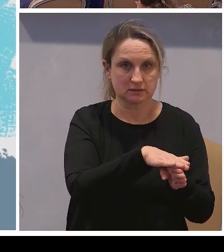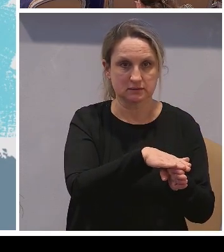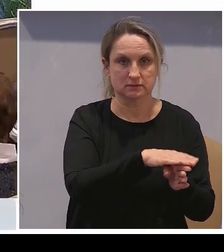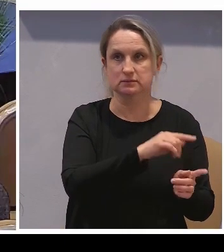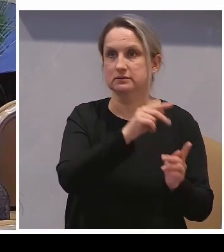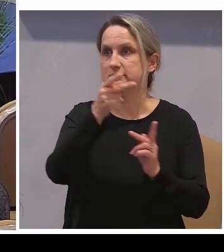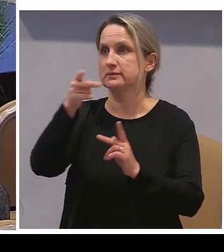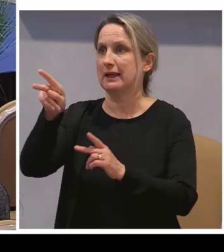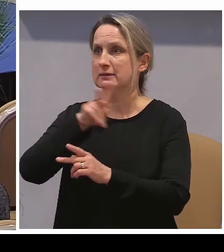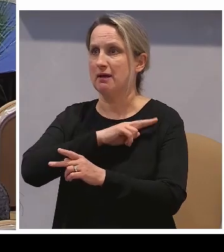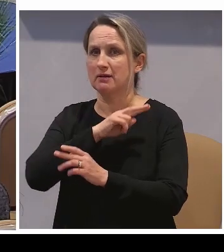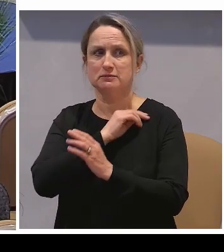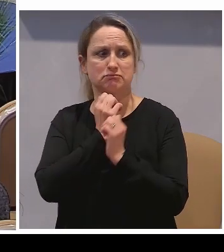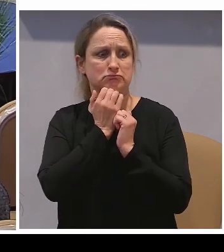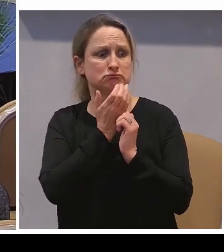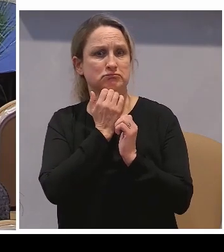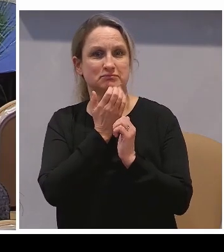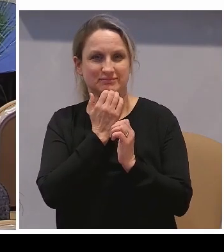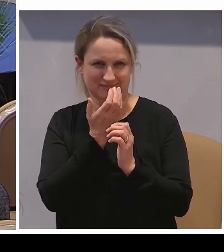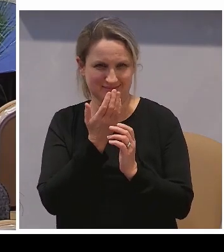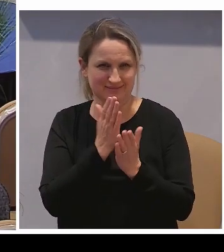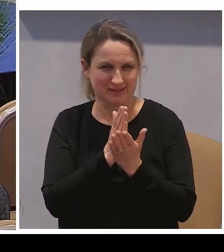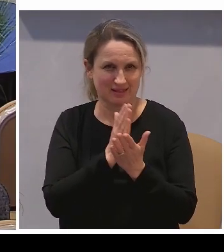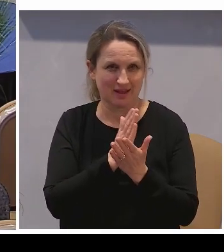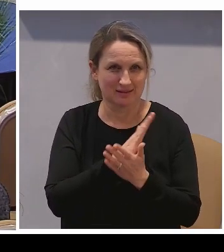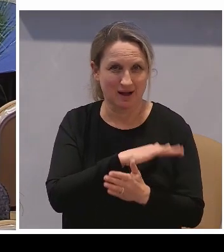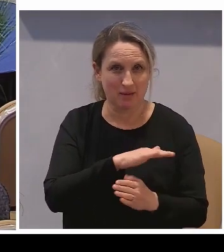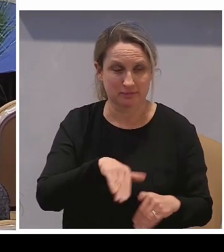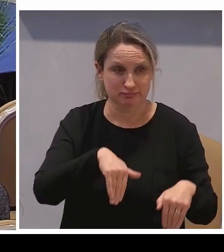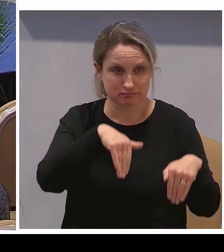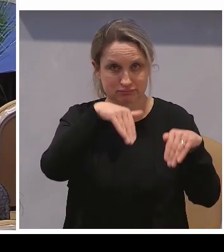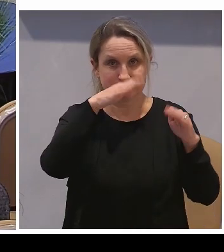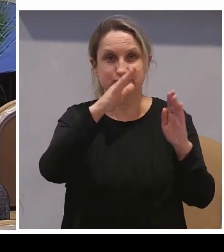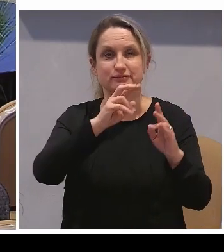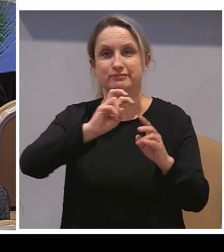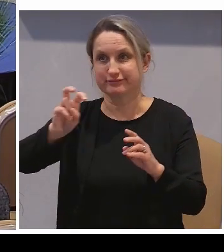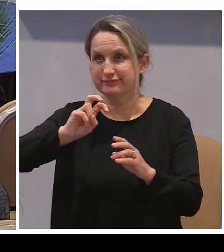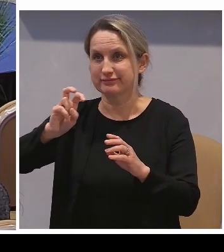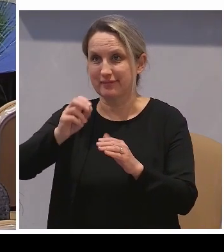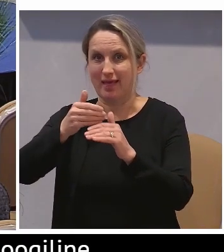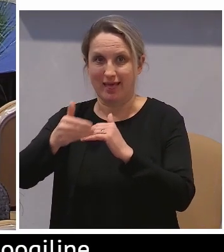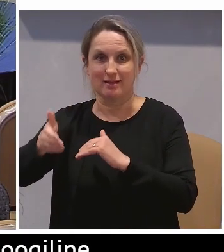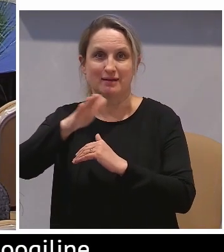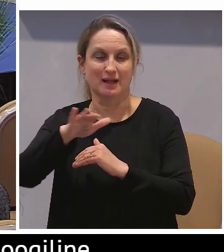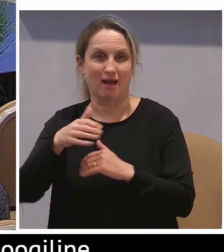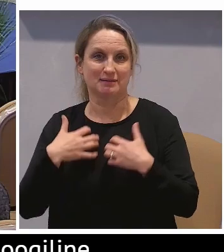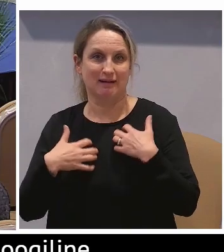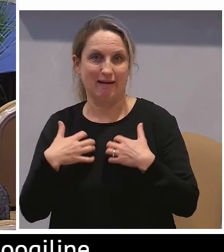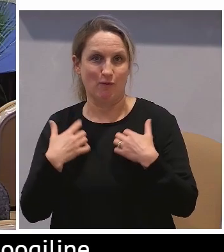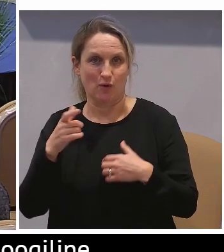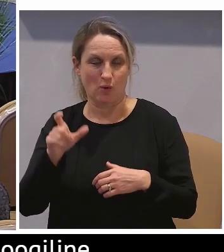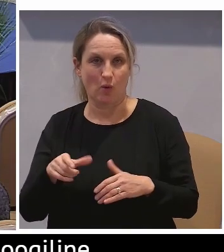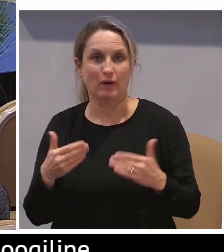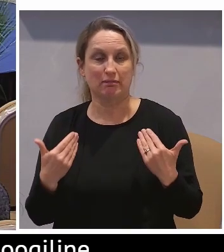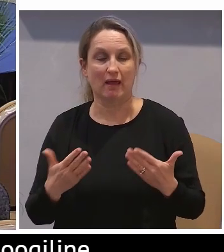kuskil mujal, neurologist. et tihti But the need question is tegeleti siis what laste happens neuroloogi when a juures child turns juures 26 käima. and Aga is täna